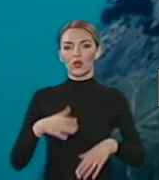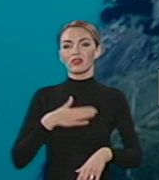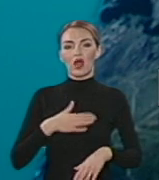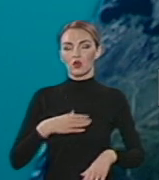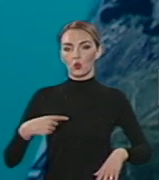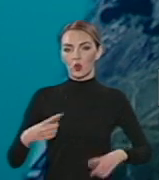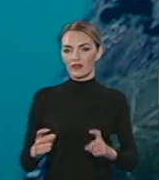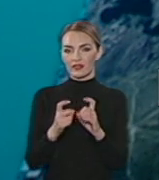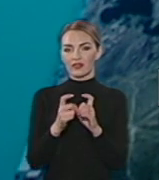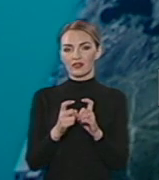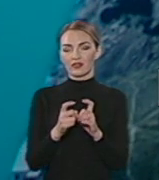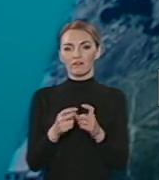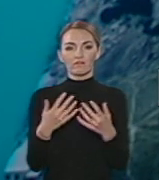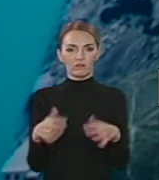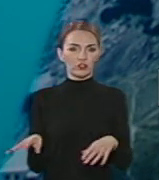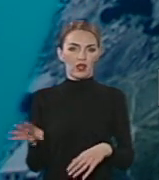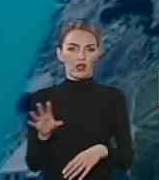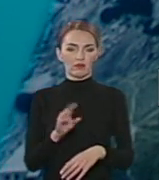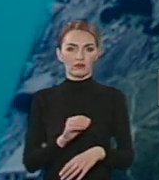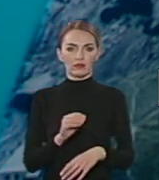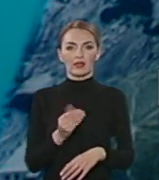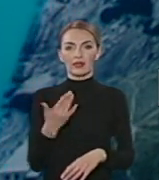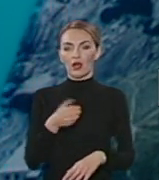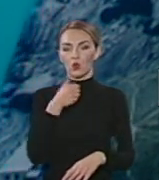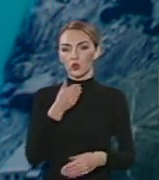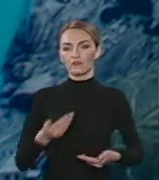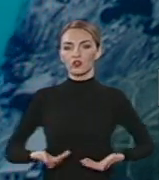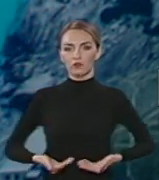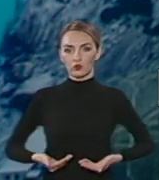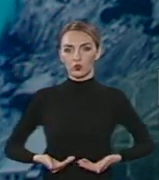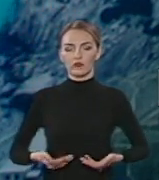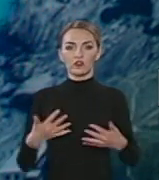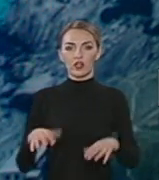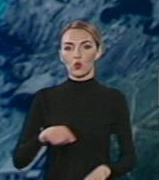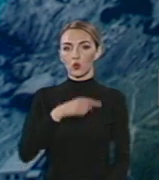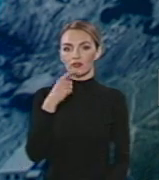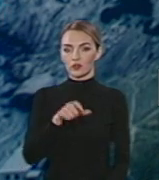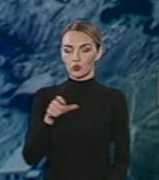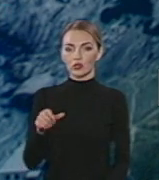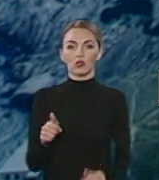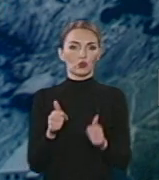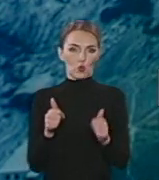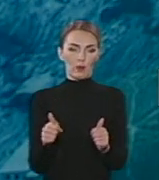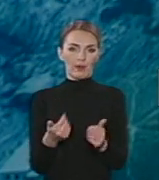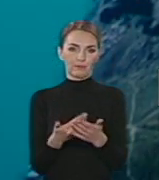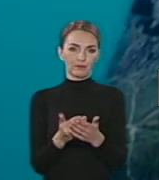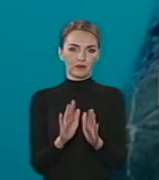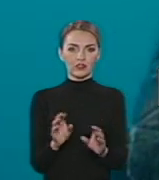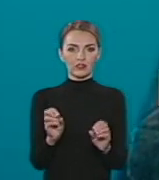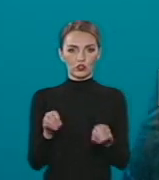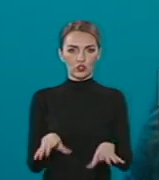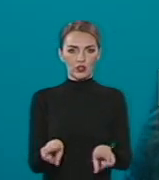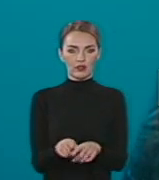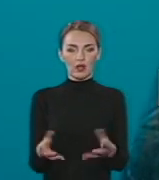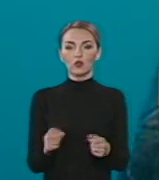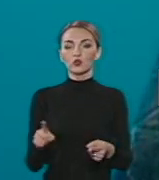конфлікт, там вже всі там кілька років живуть, там вони вже російські люди. Добре, от приймається це рішення.